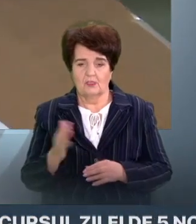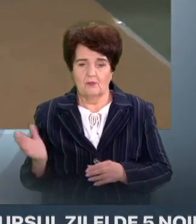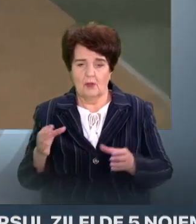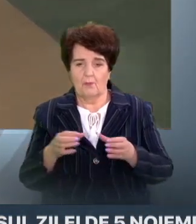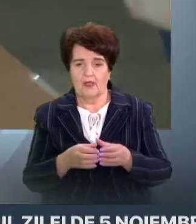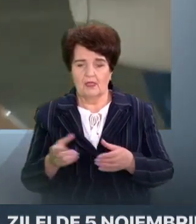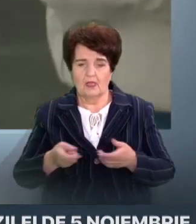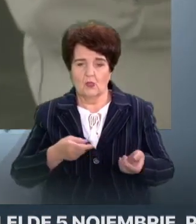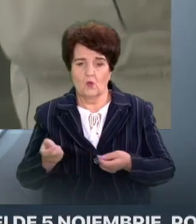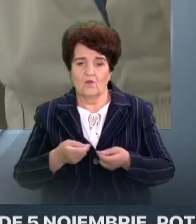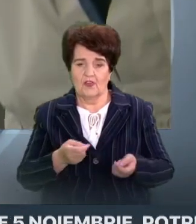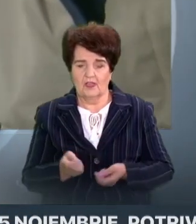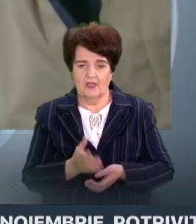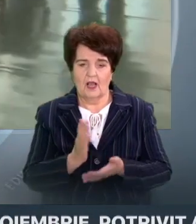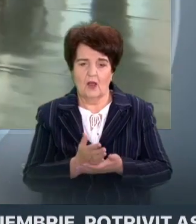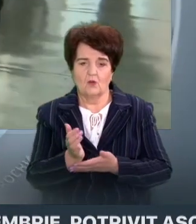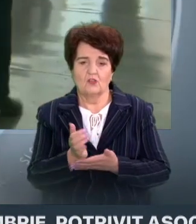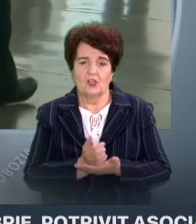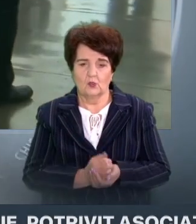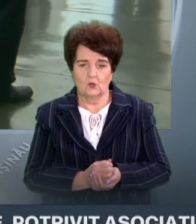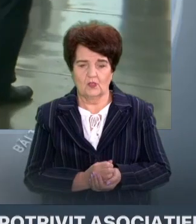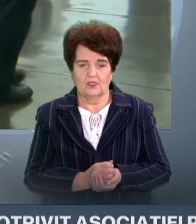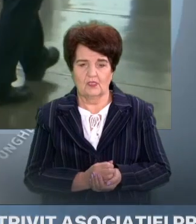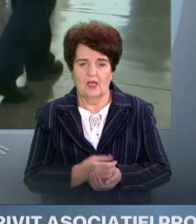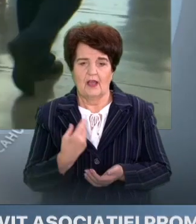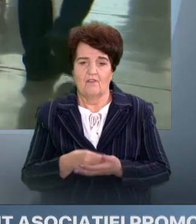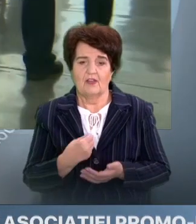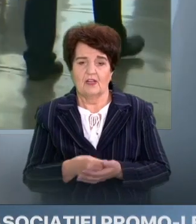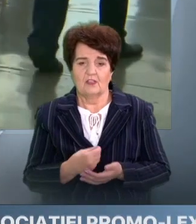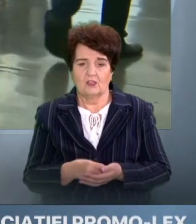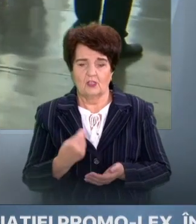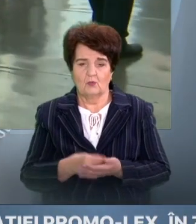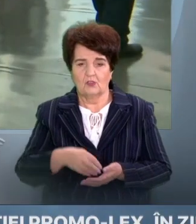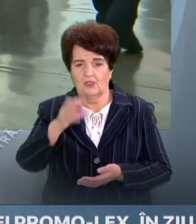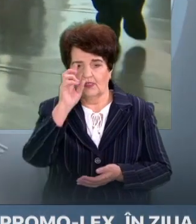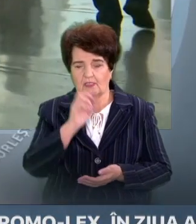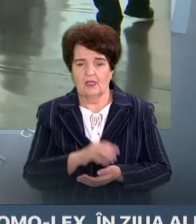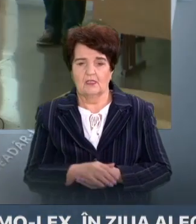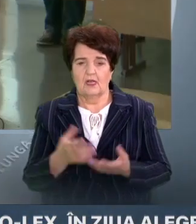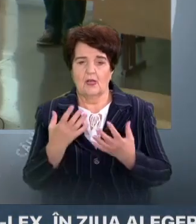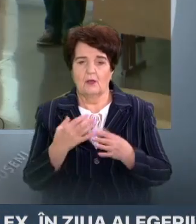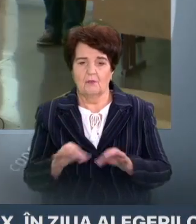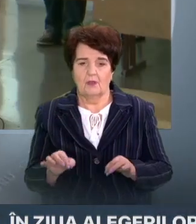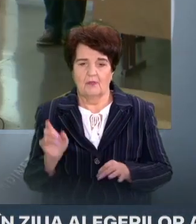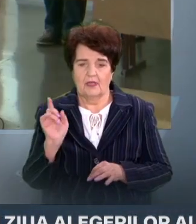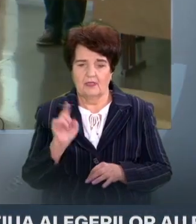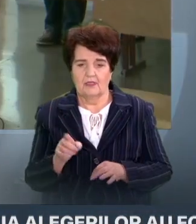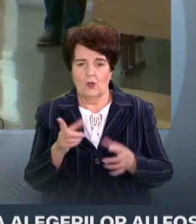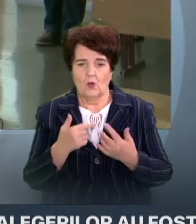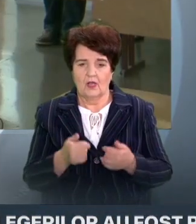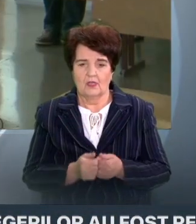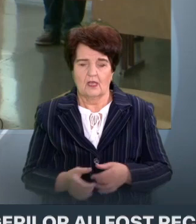de guvernare, pentru că ei au și resurse, au și finanțare de la bugetul de stat care le-ar permite să